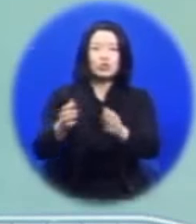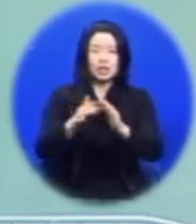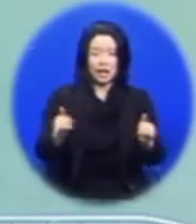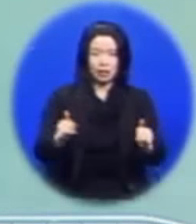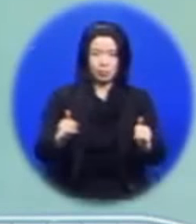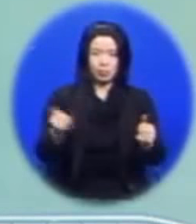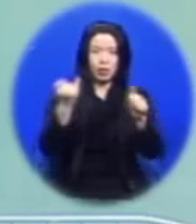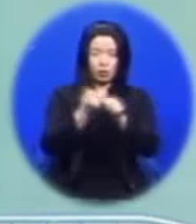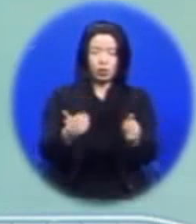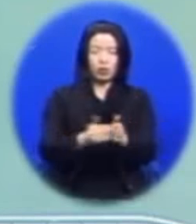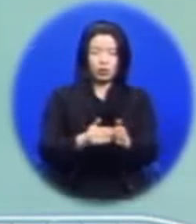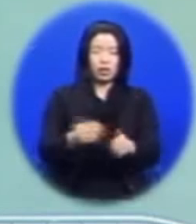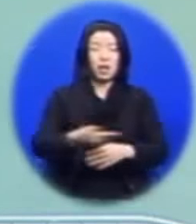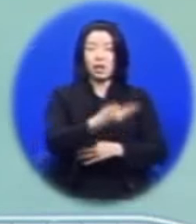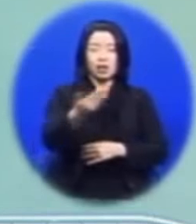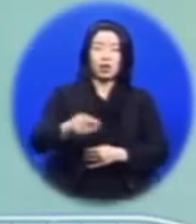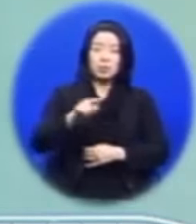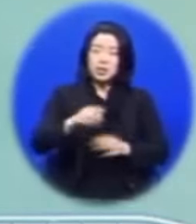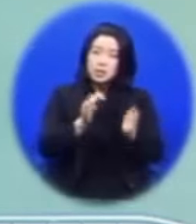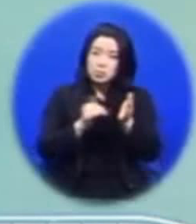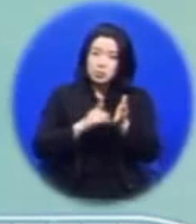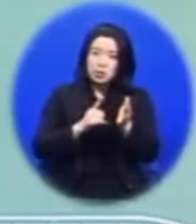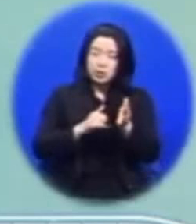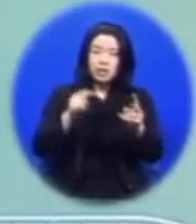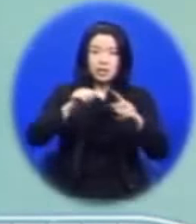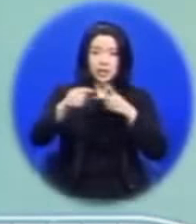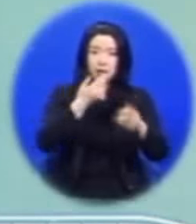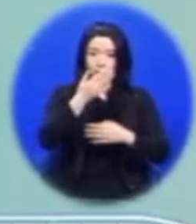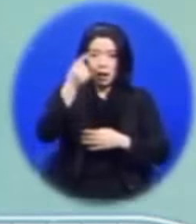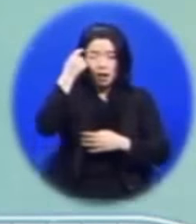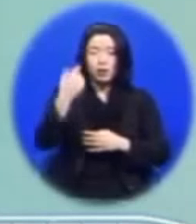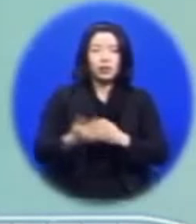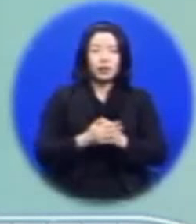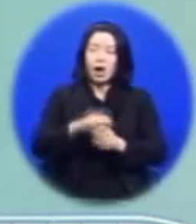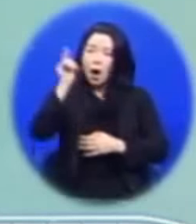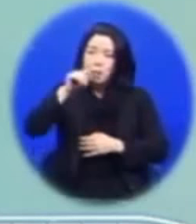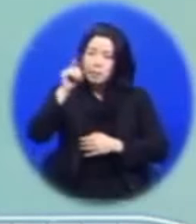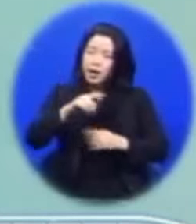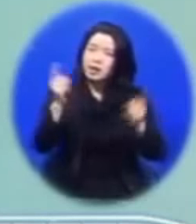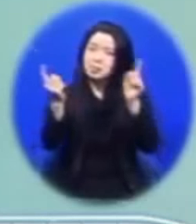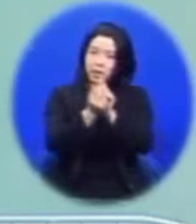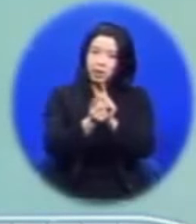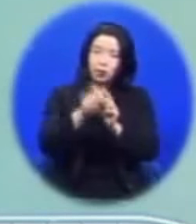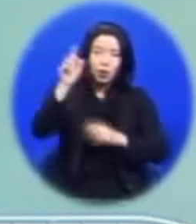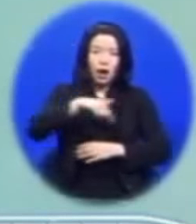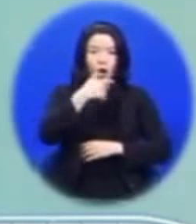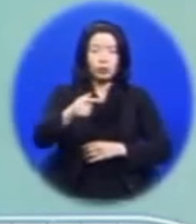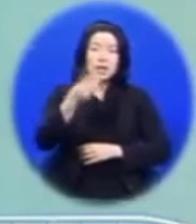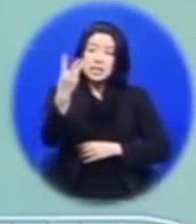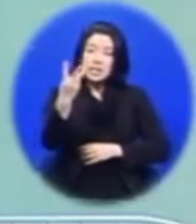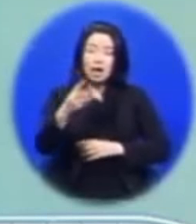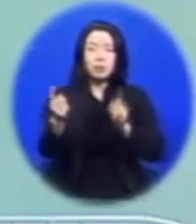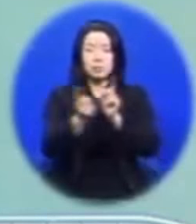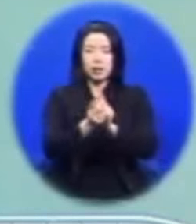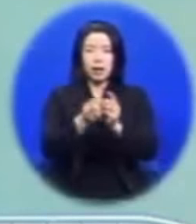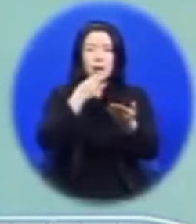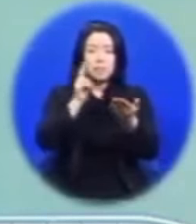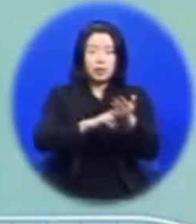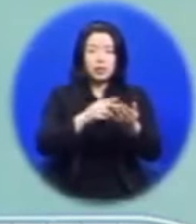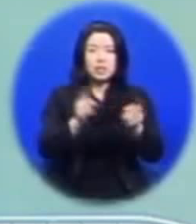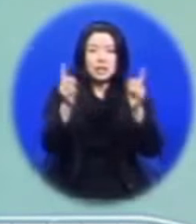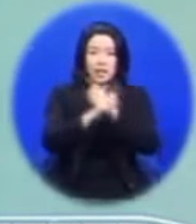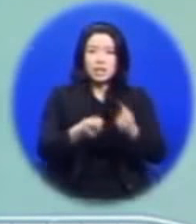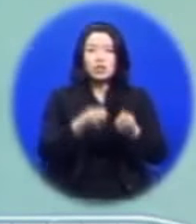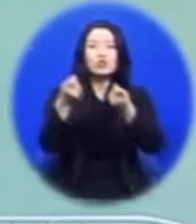했어요 여러분이 비밀을 이해하시겠습니까네 매일 만나고 하루에 세 번씩 만나요 편지 전해 주러 온